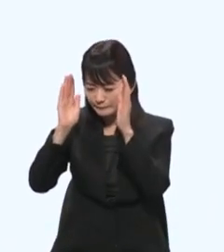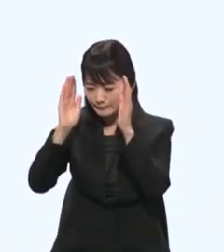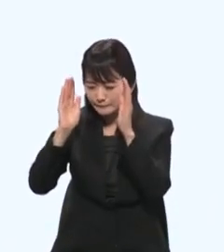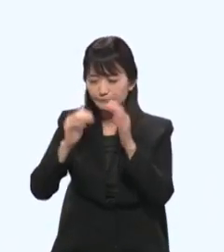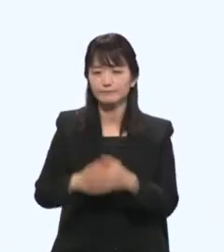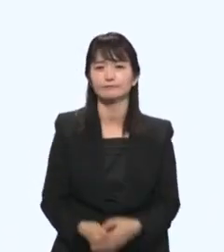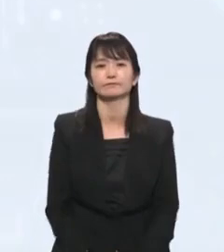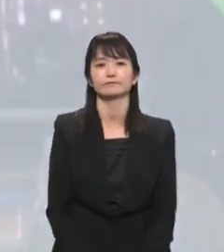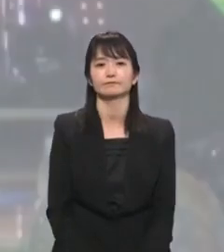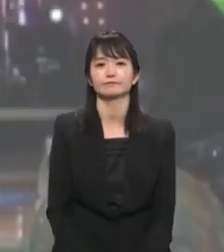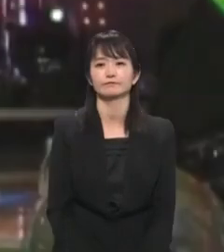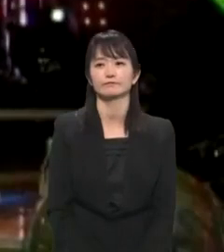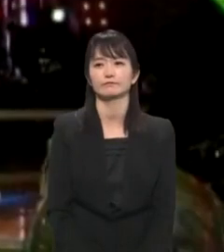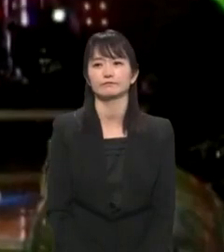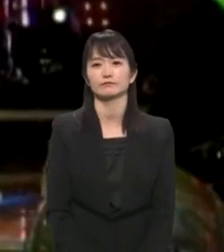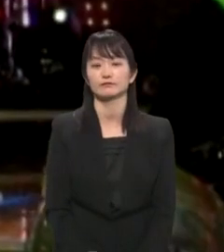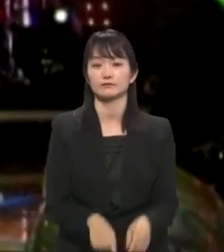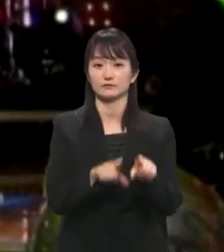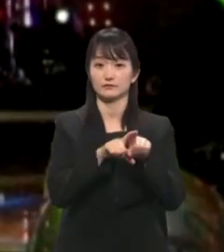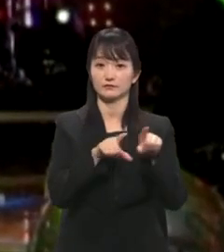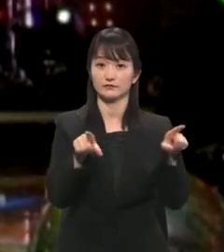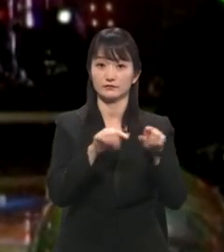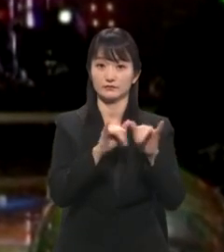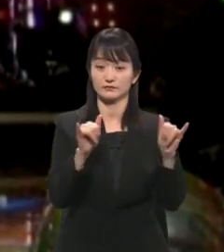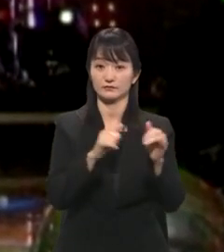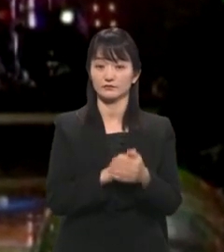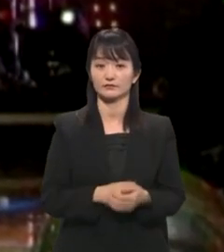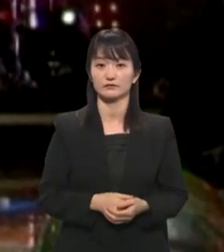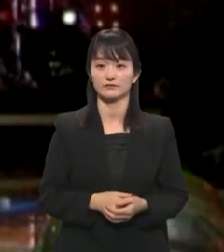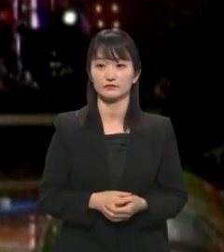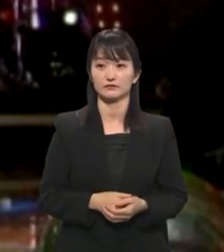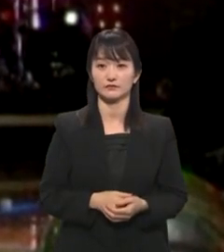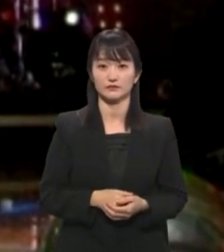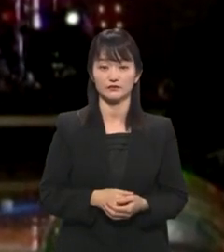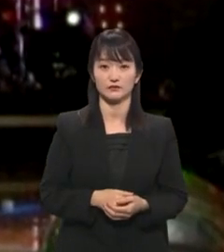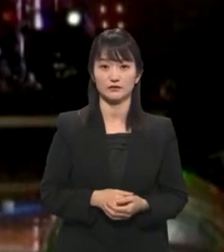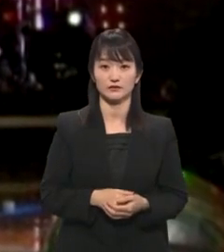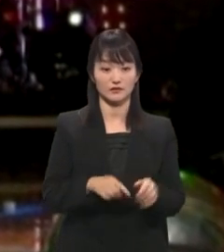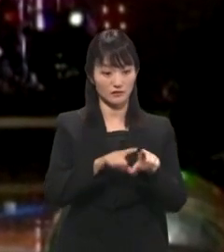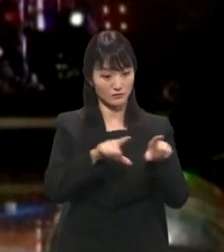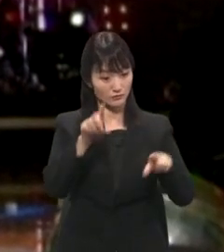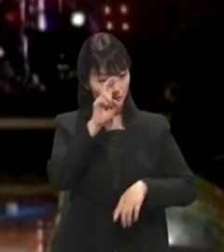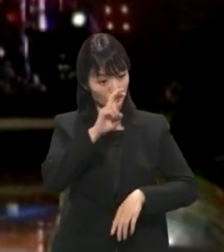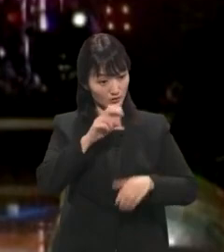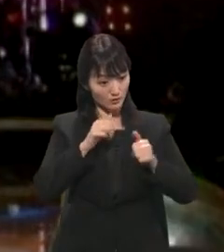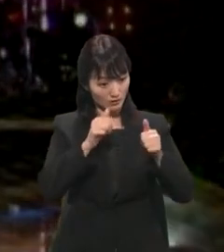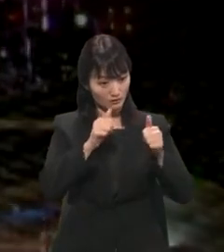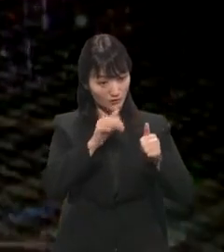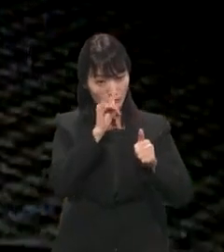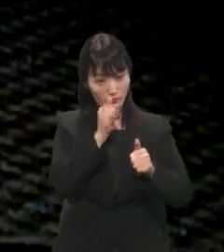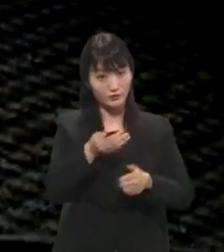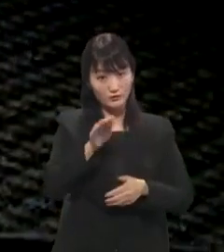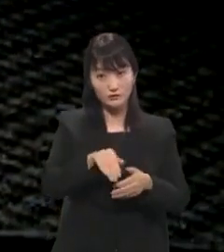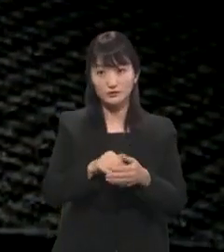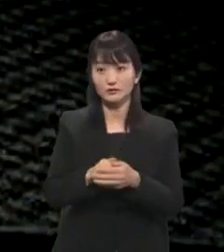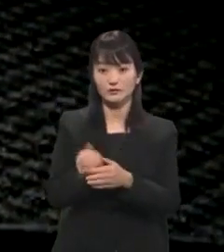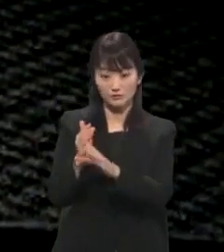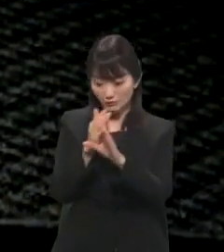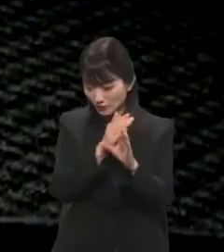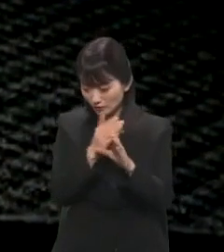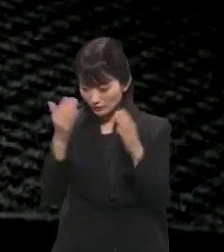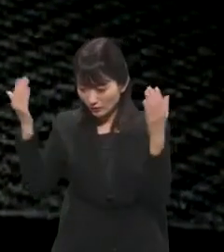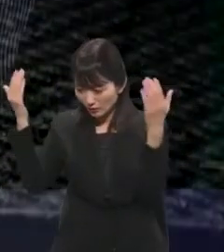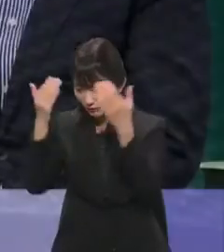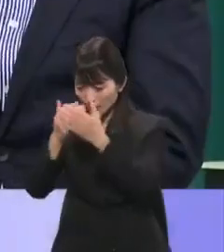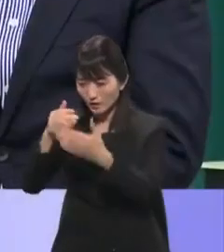네. 그러니까 일반인들은 아, 이렇게 대중음악을 열심히 하고 있구나라고 알고 예. 있었는데 예. 밤에는 또 국악